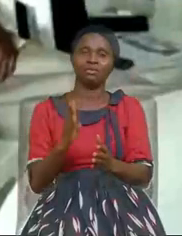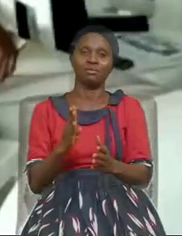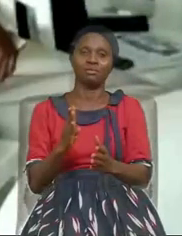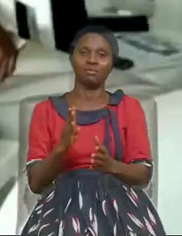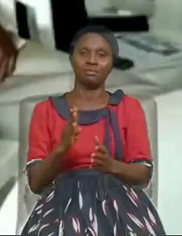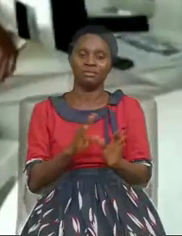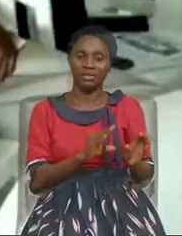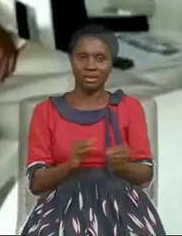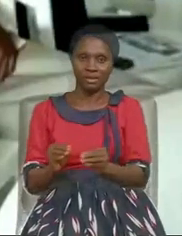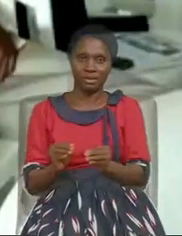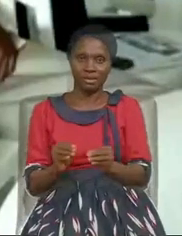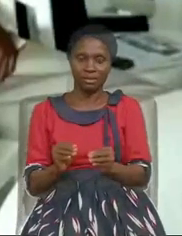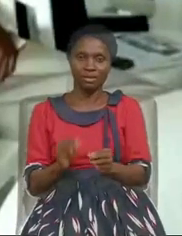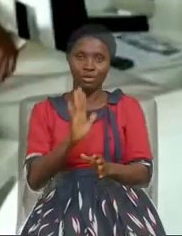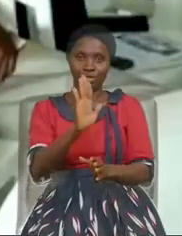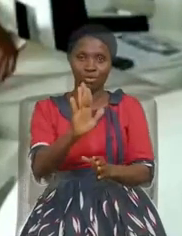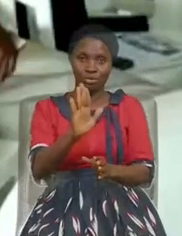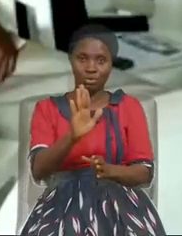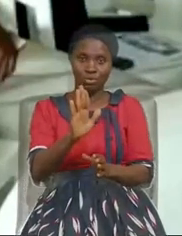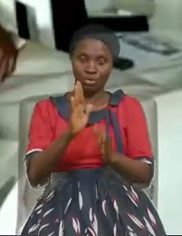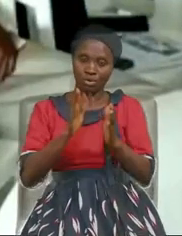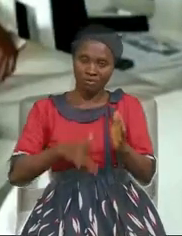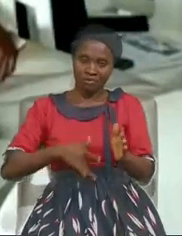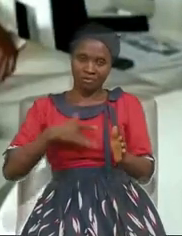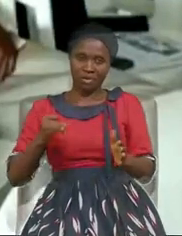Affectionnez-vous aux choses d'en haut.